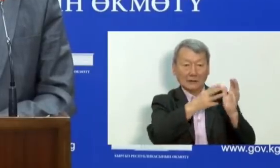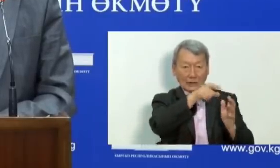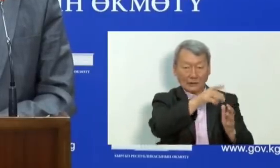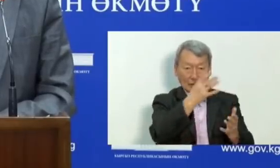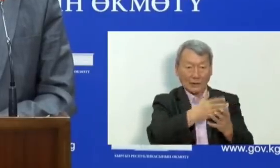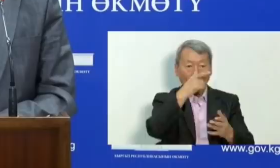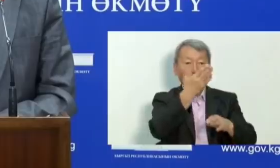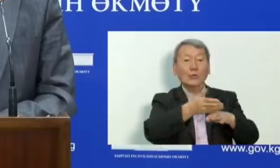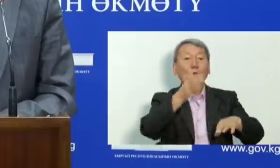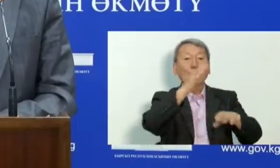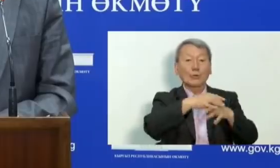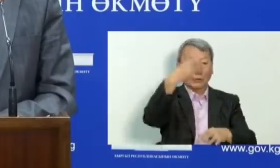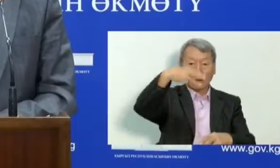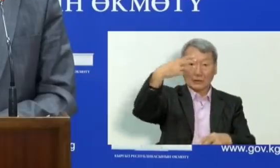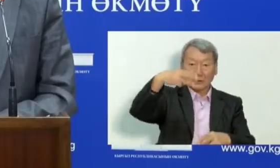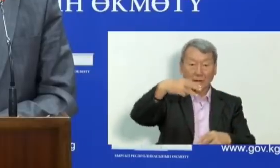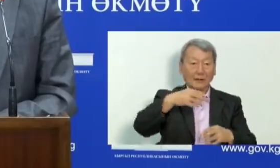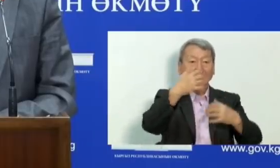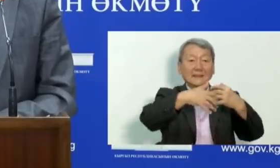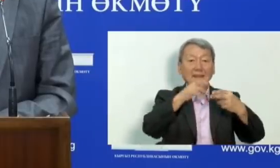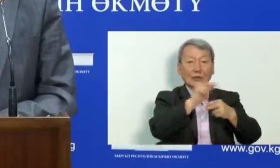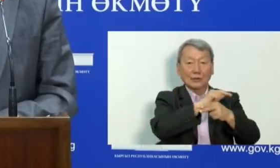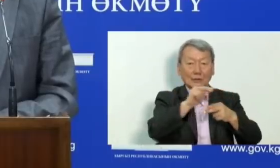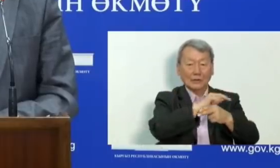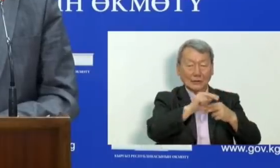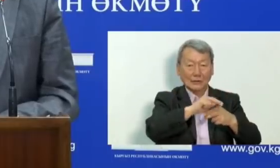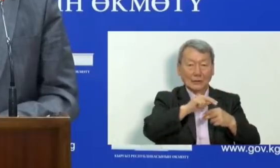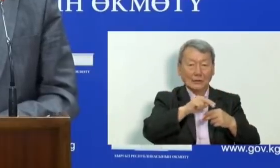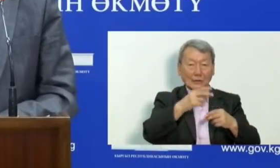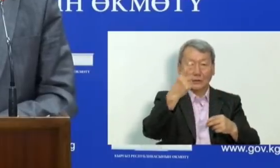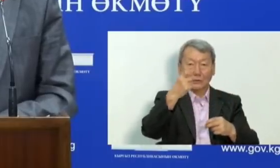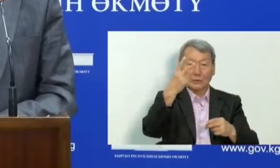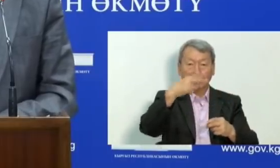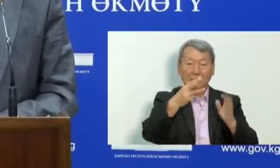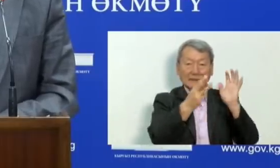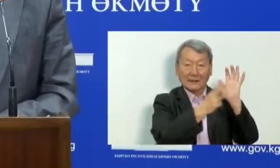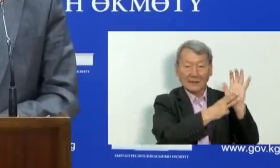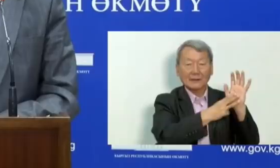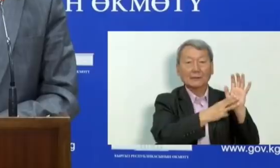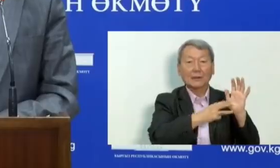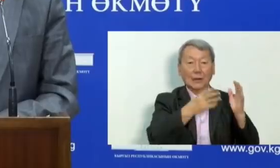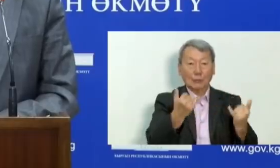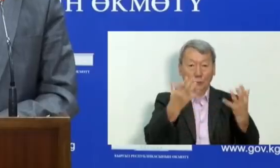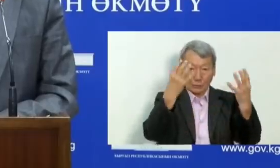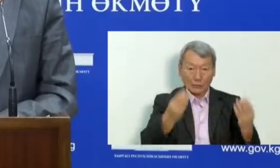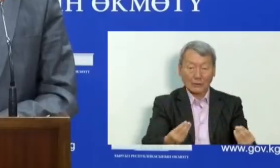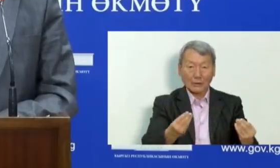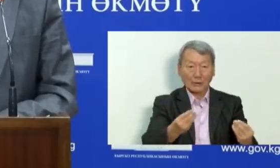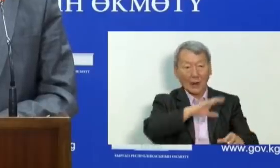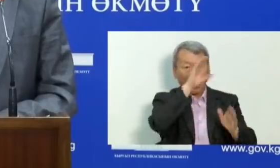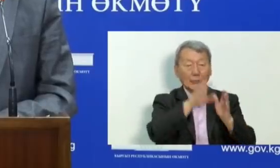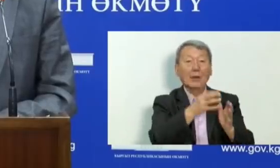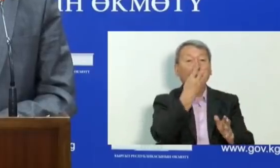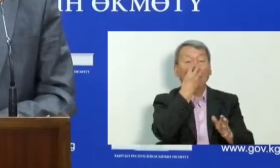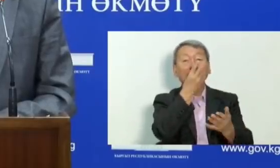бар, оор абалда 30, орточо абалда турганы 128. Бүгүнкү күнү